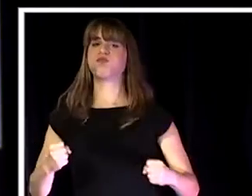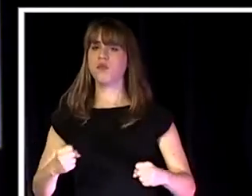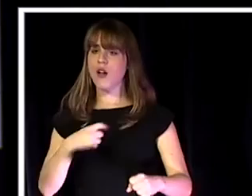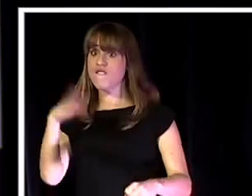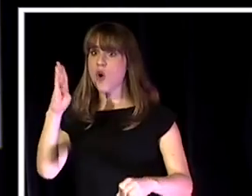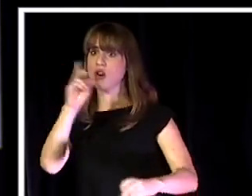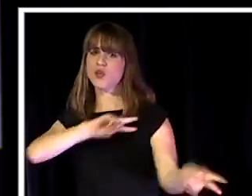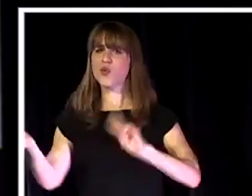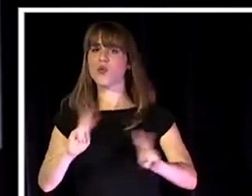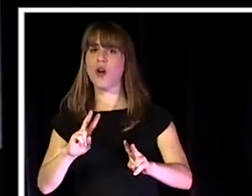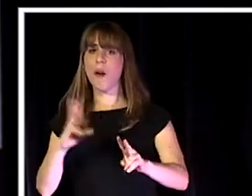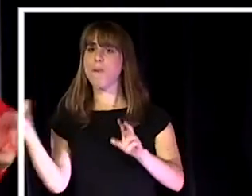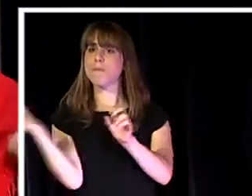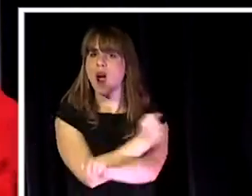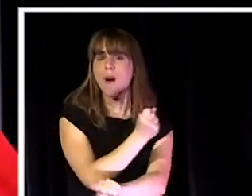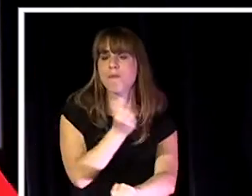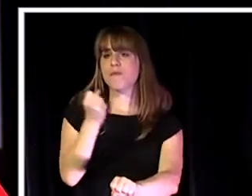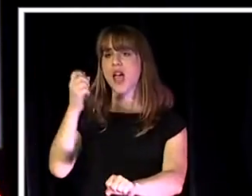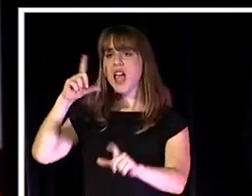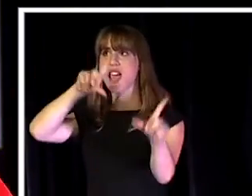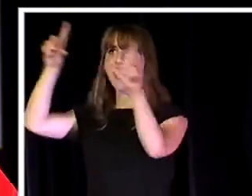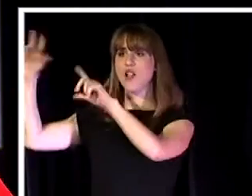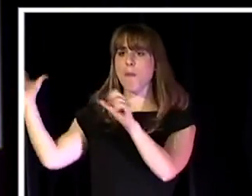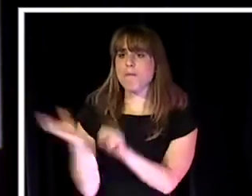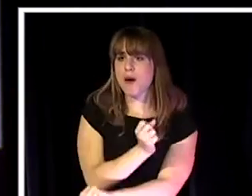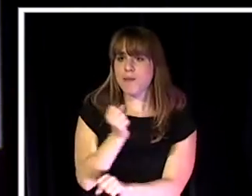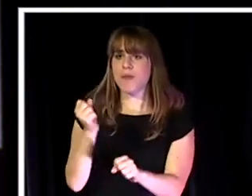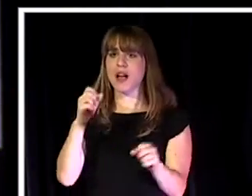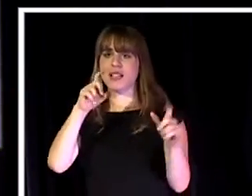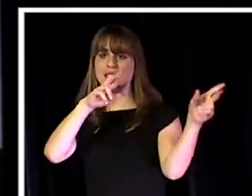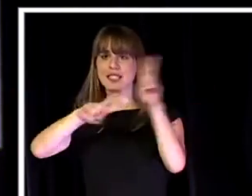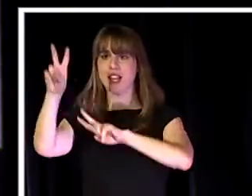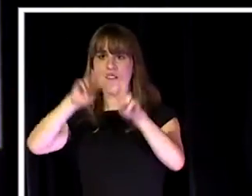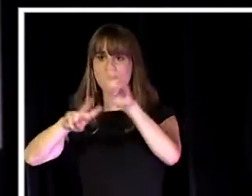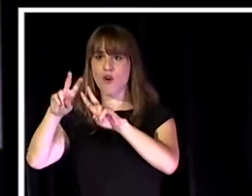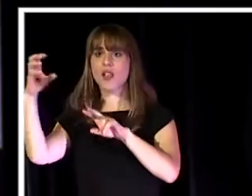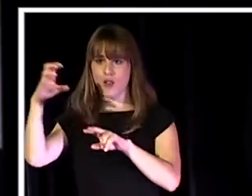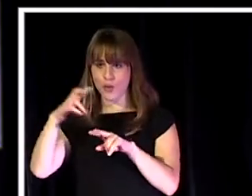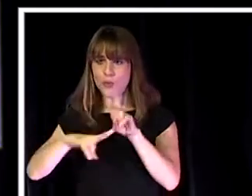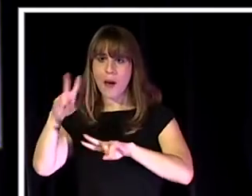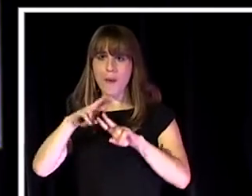βοριάς. Νικούσε τον ήλιο, νικούσε το σύννεφο. Ήταν βοριάς.